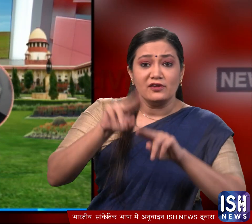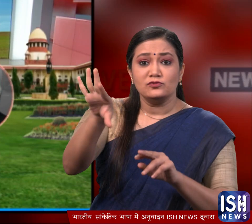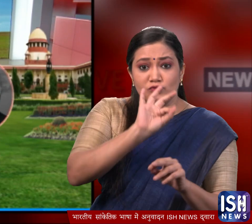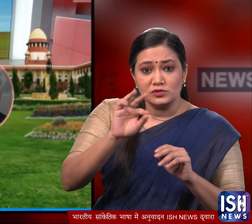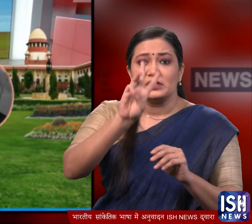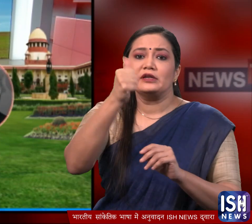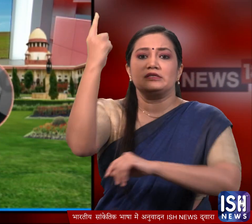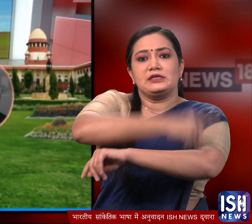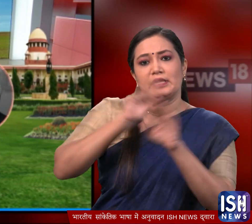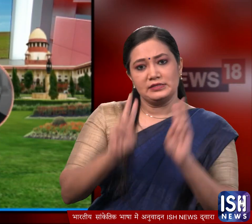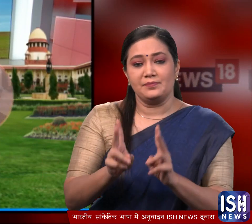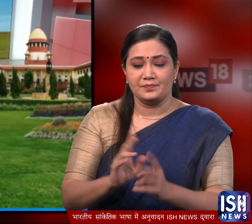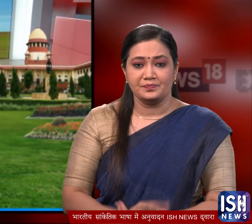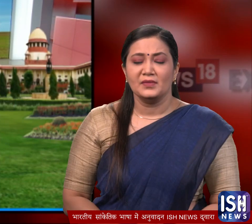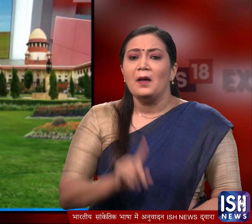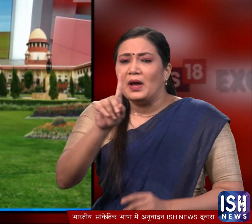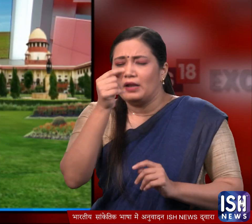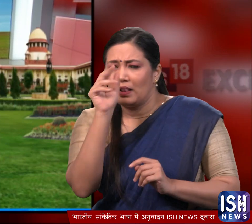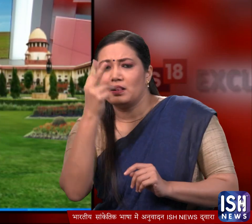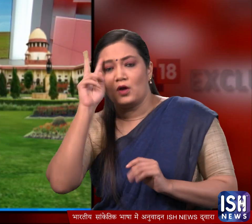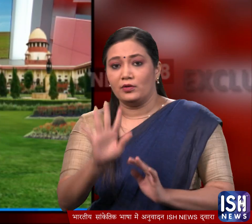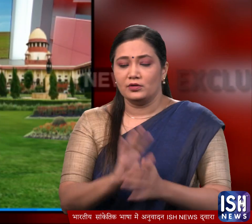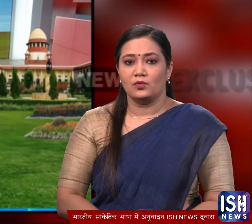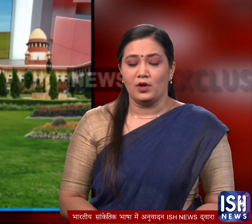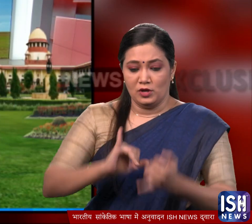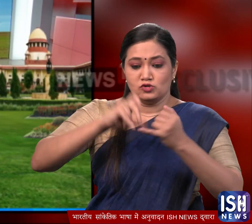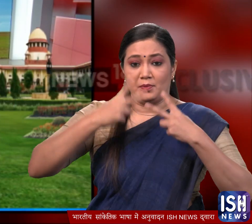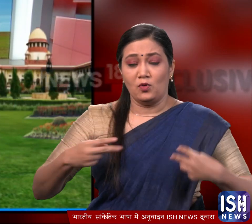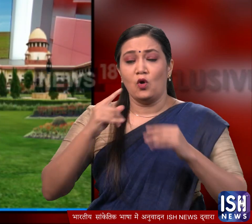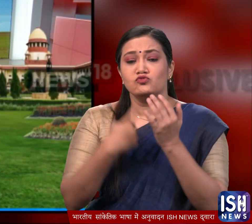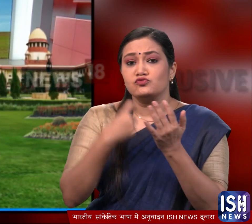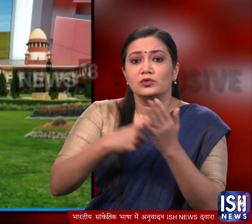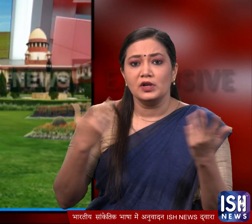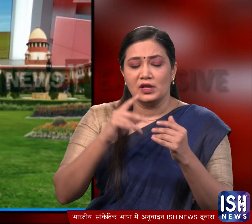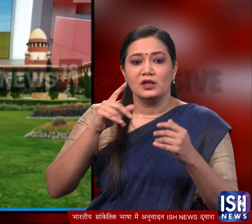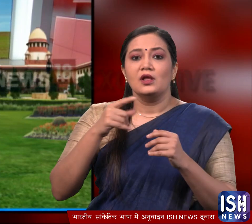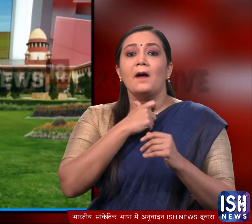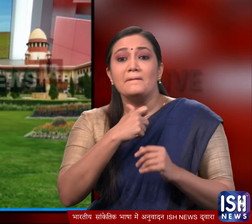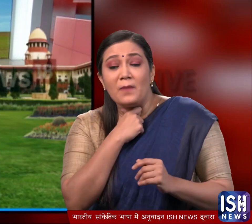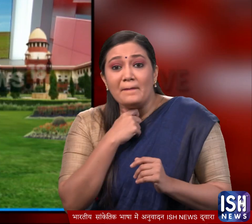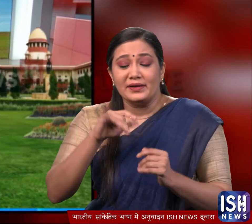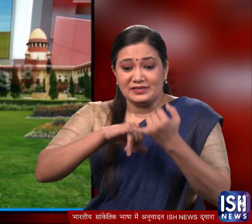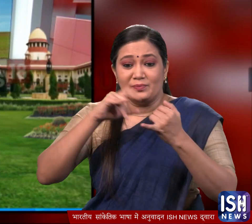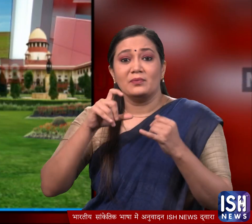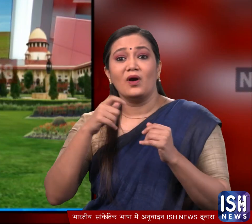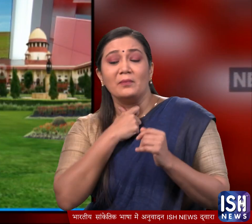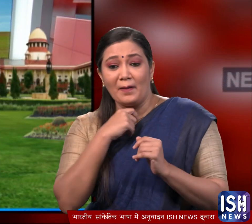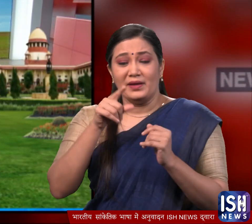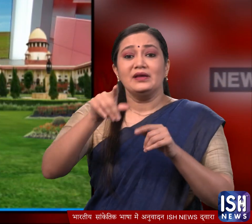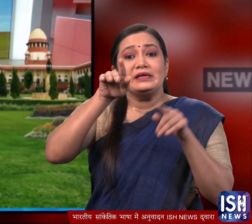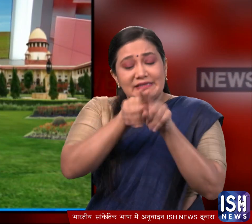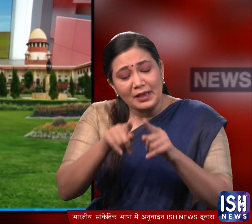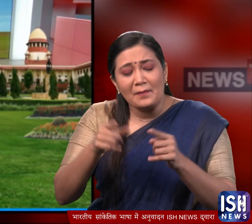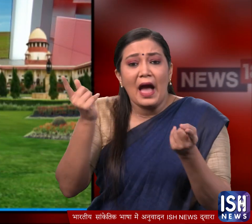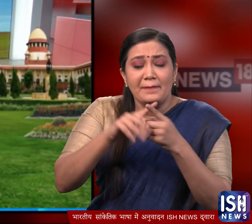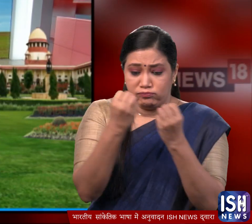तक इस पद पर रहेंगी। लेकिन इसमें भी एक पेच है, क्योंकि सुप्रीम कोर्ट में वरिष्ठता किसी जज के शपथ लेने के समय से तय होती है। अगर एक ही